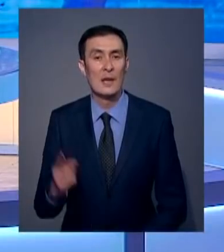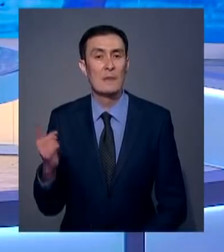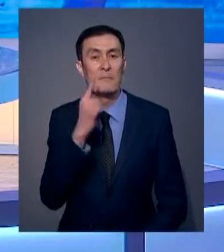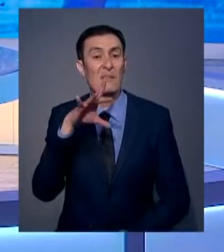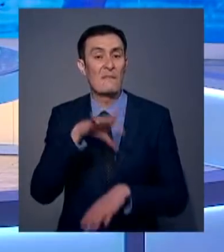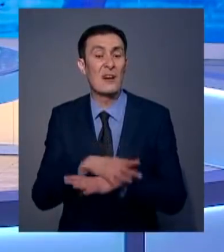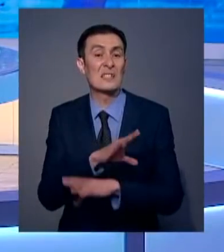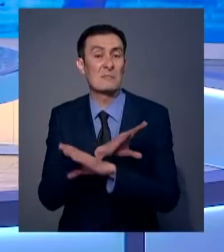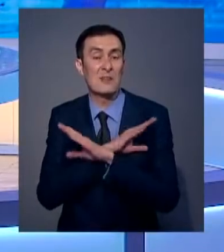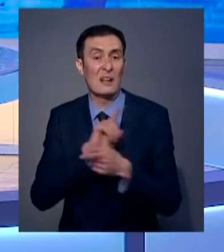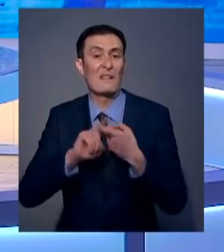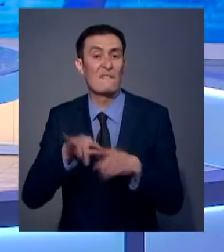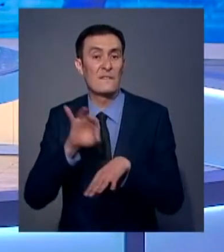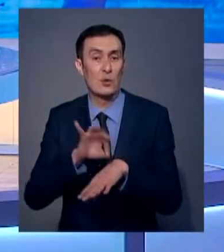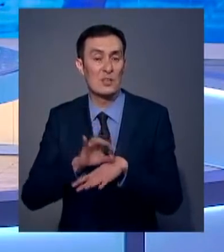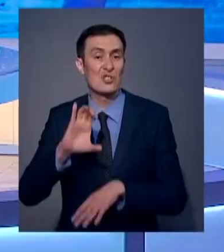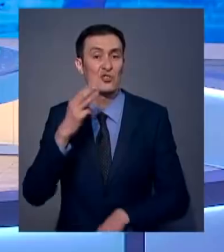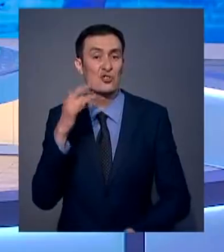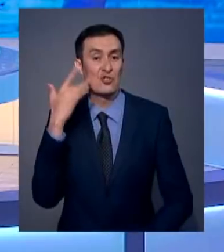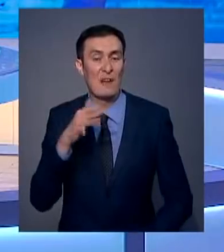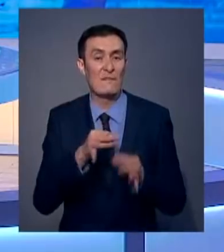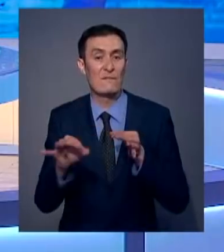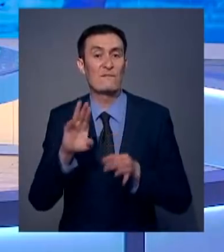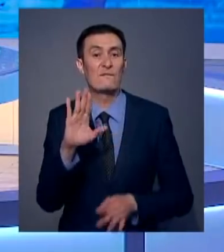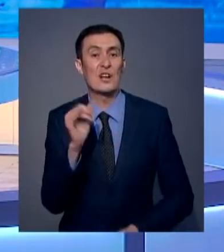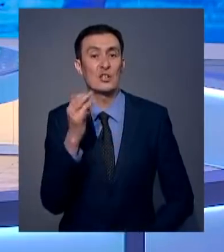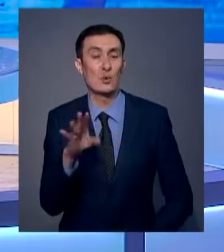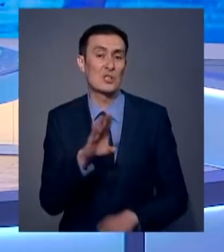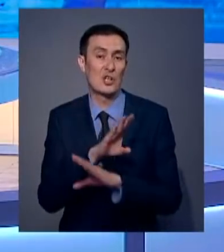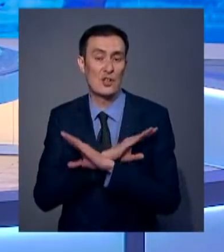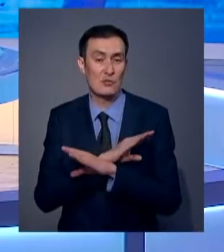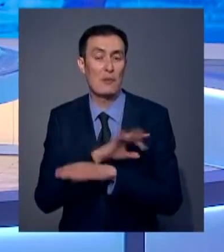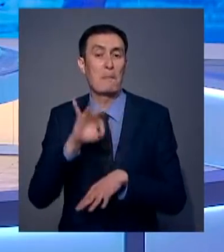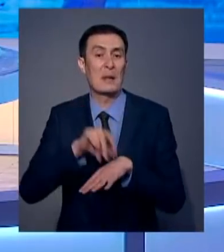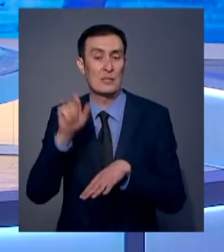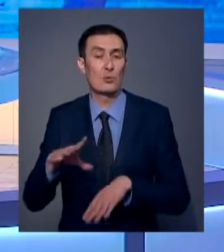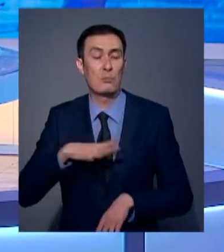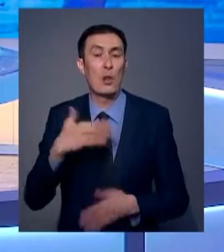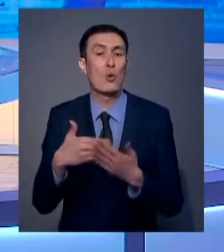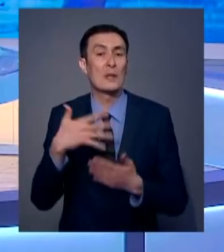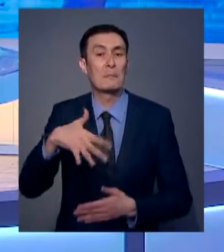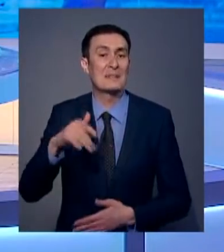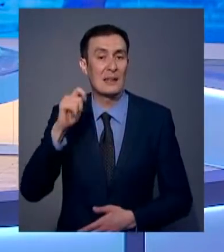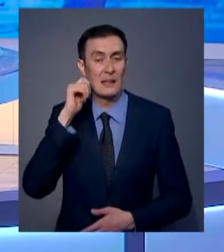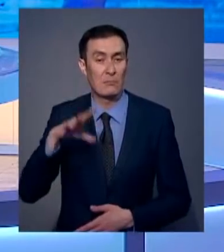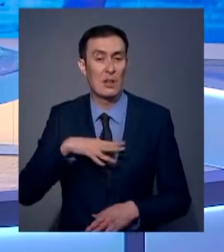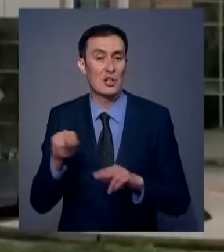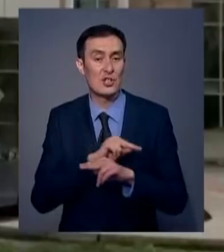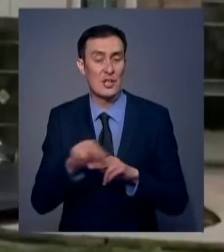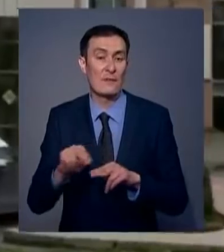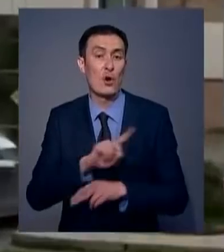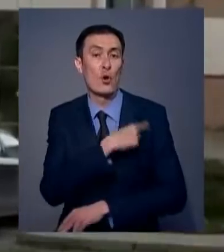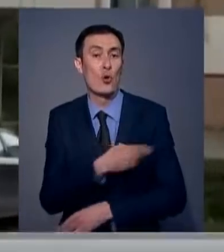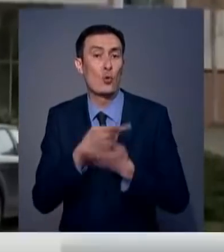Первая смерть от коронавируса на территории США зафиксирована в штате Вашингтон. Скончавшемуся пациенту было около 50 лет. Он проходил лечение в